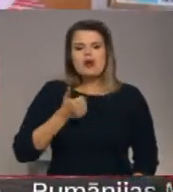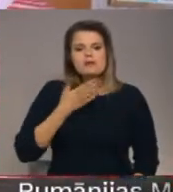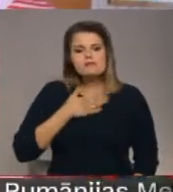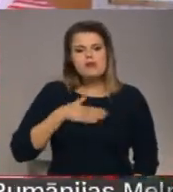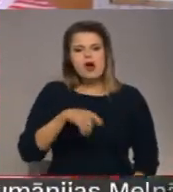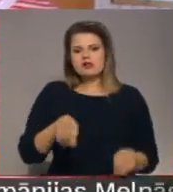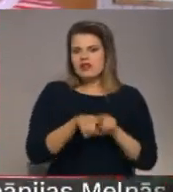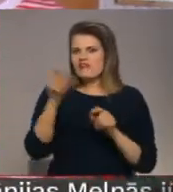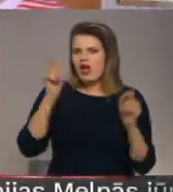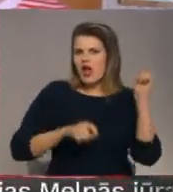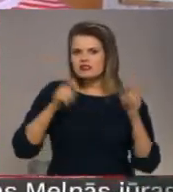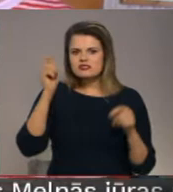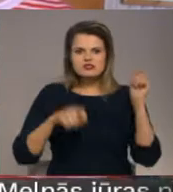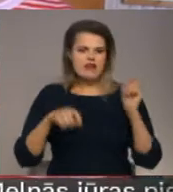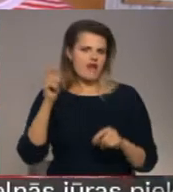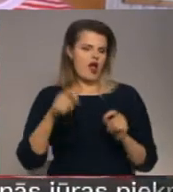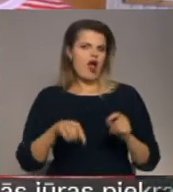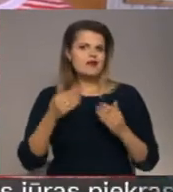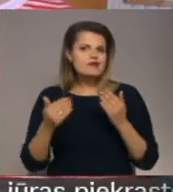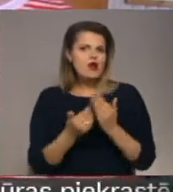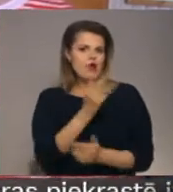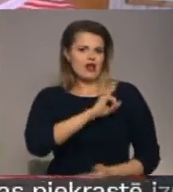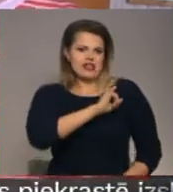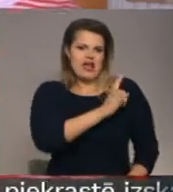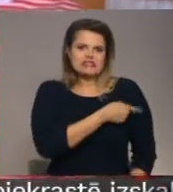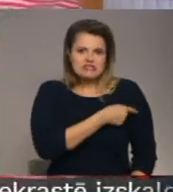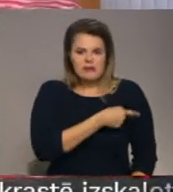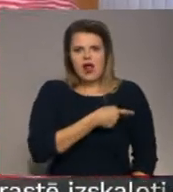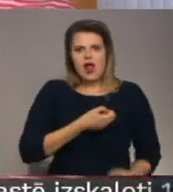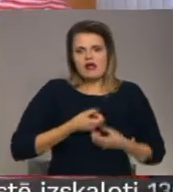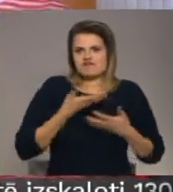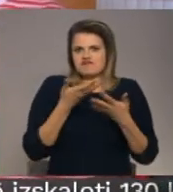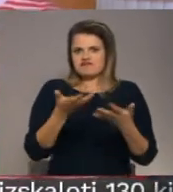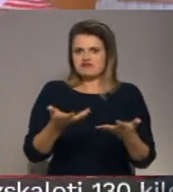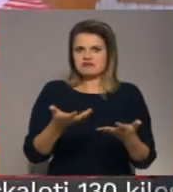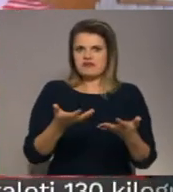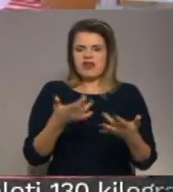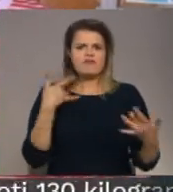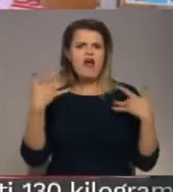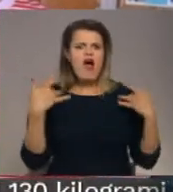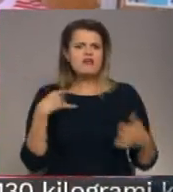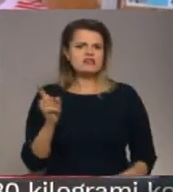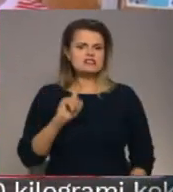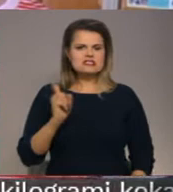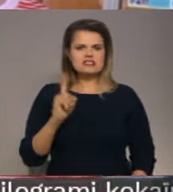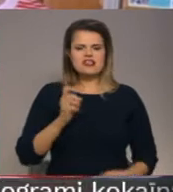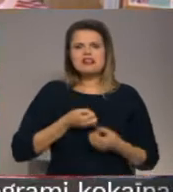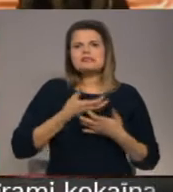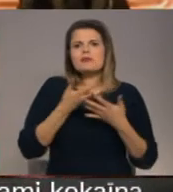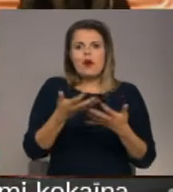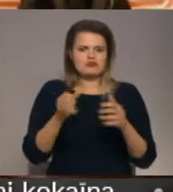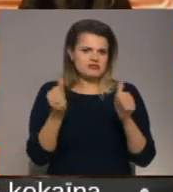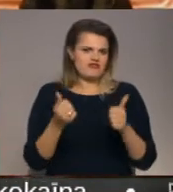festivāli. Tā ir vienkārši jauna iespēja izpausties, tāpēc, ka teātris tā ir vienkārši izpausmes